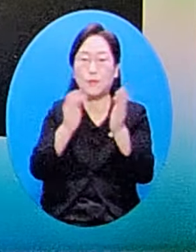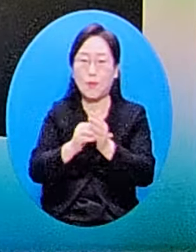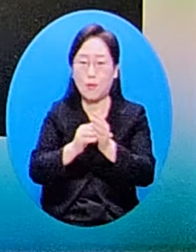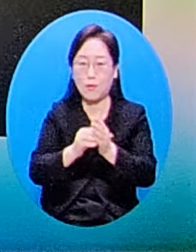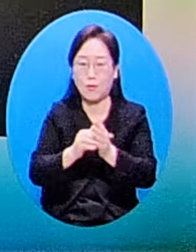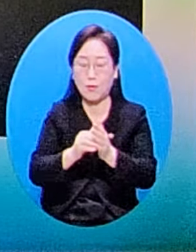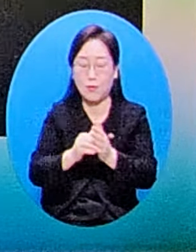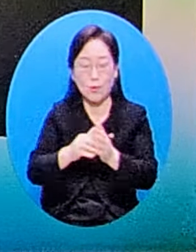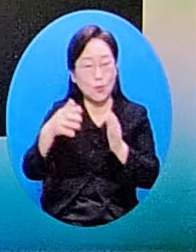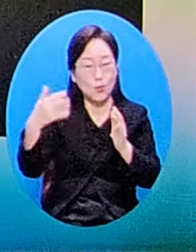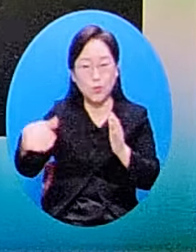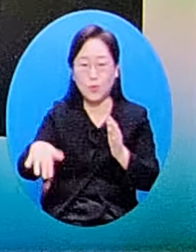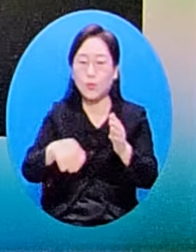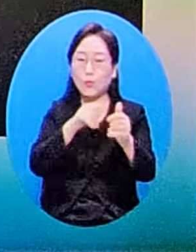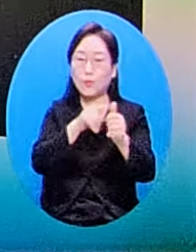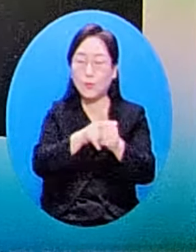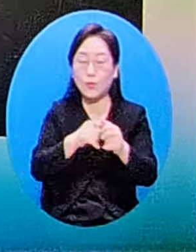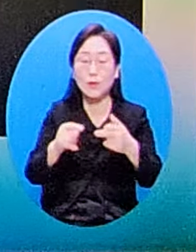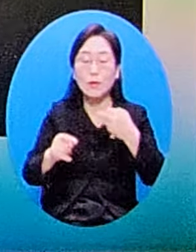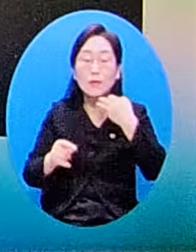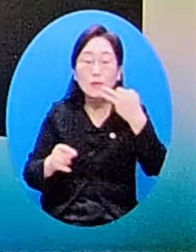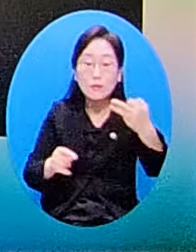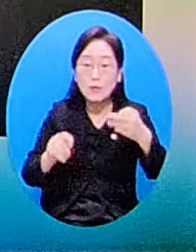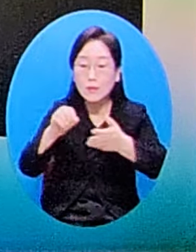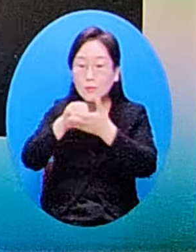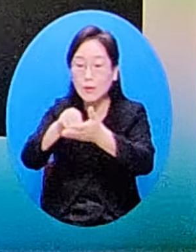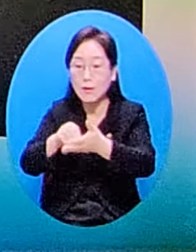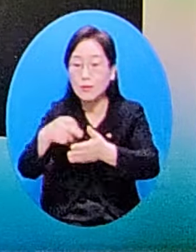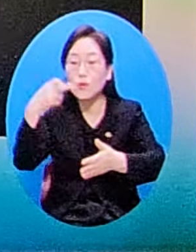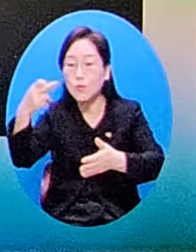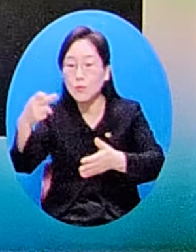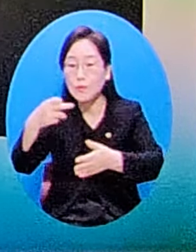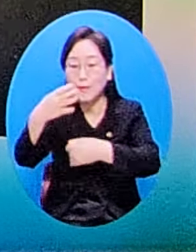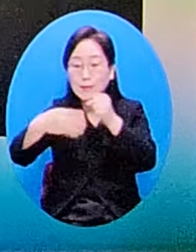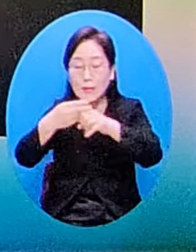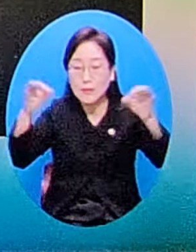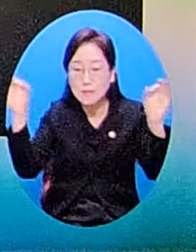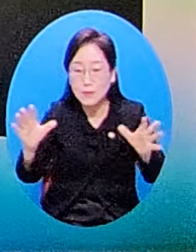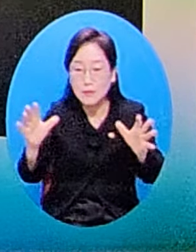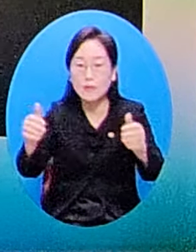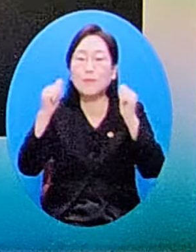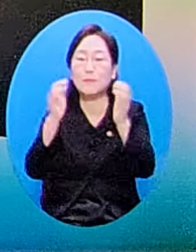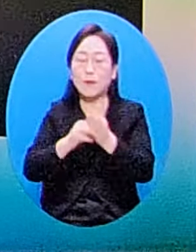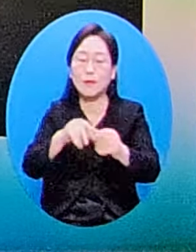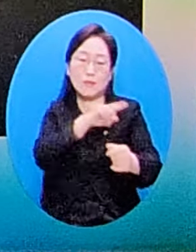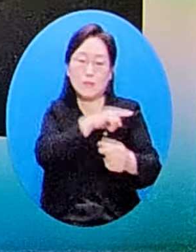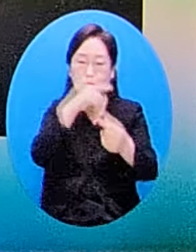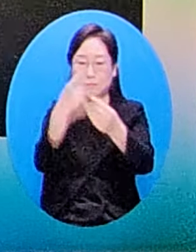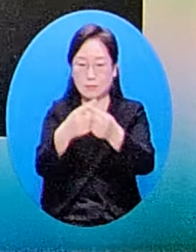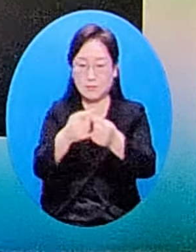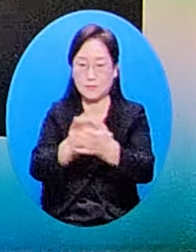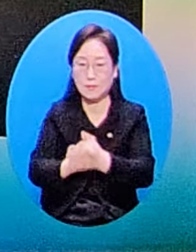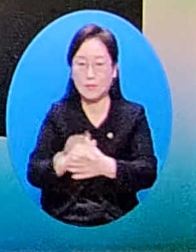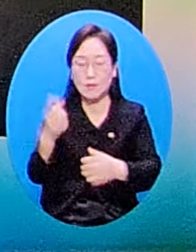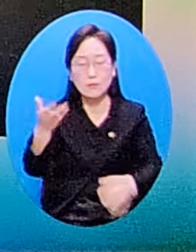명문대학인데요. 13살에 입학해서 17살에 수석으로 졸업했는데 그가 신학 석사를 공부하던 중에 늑막염을 앓고